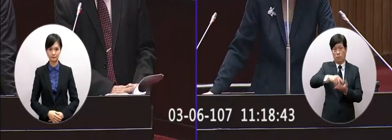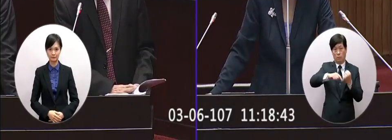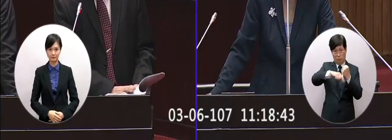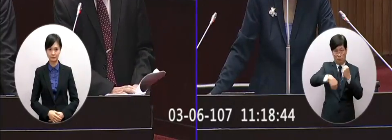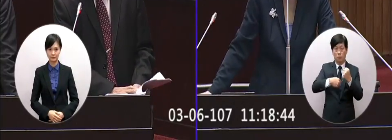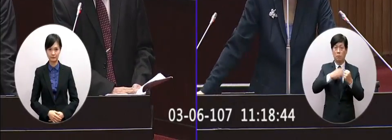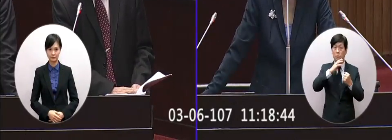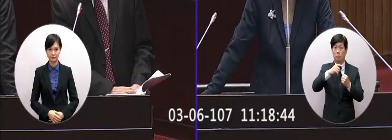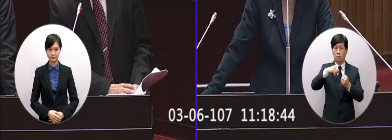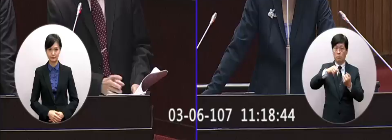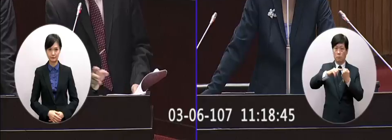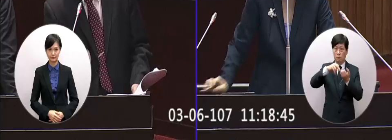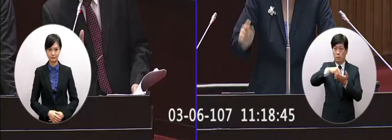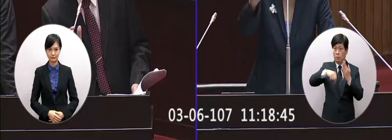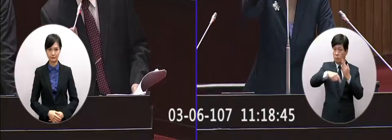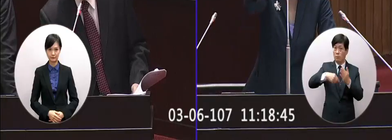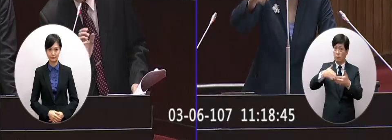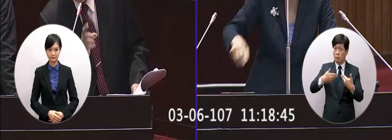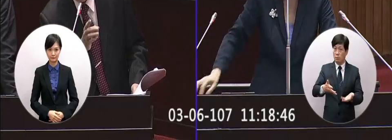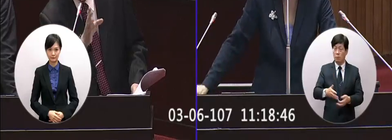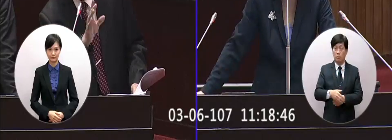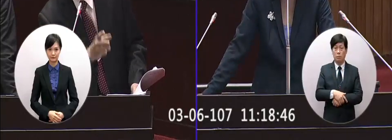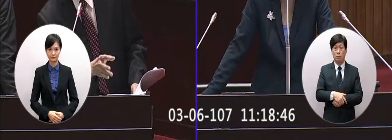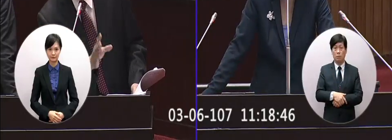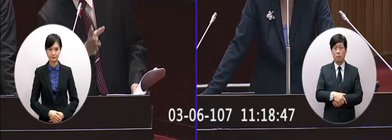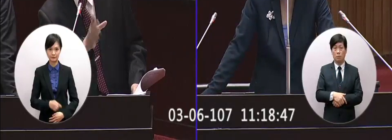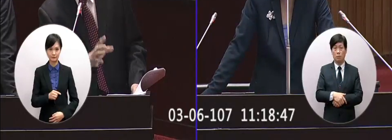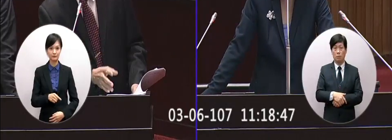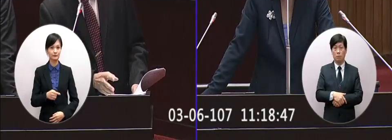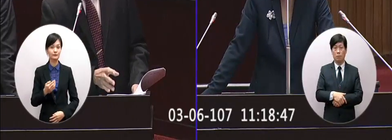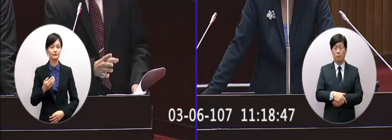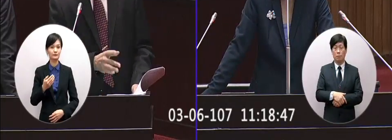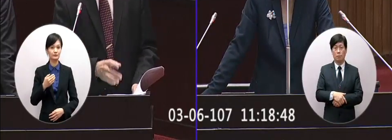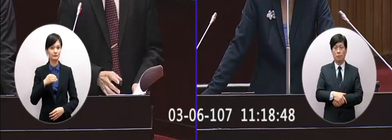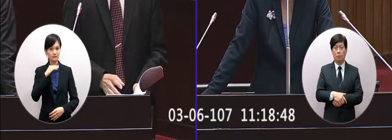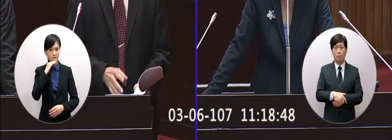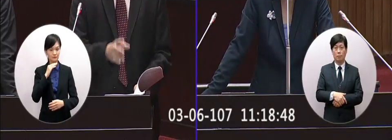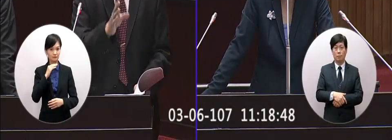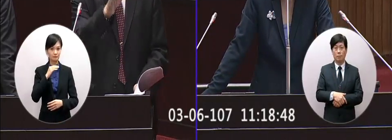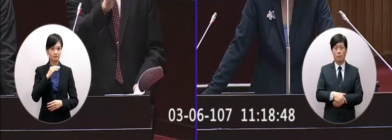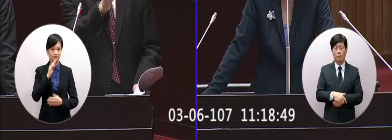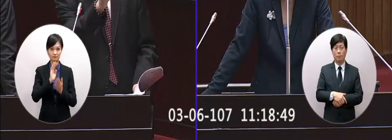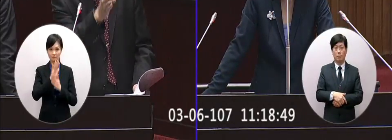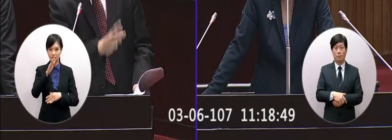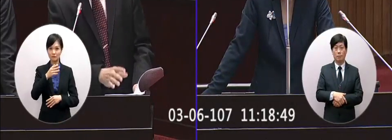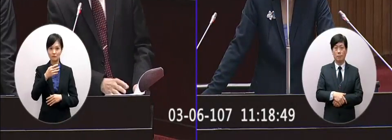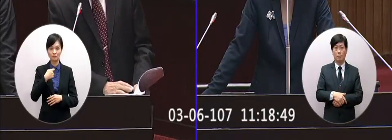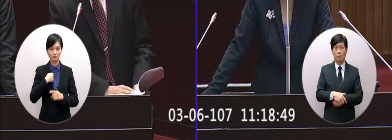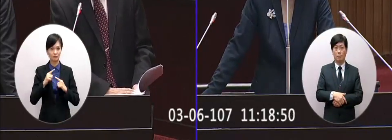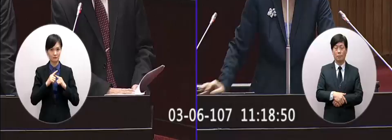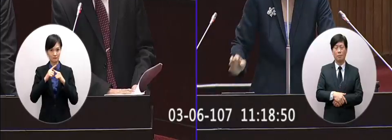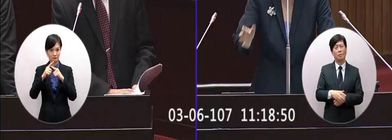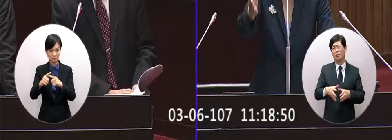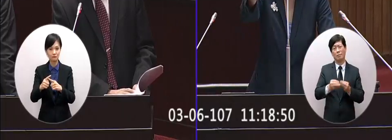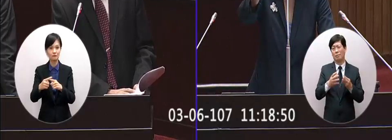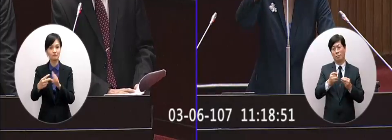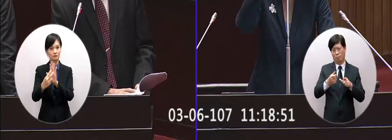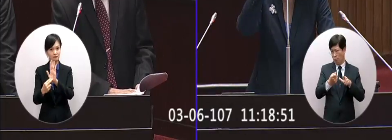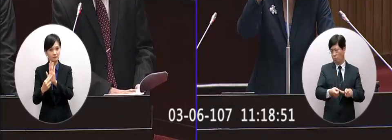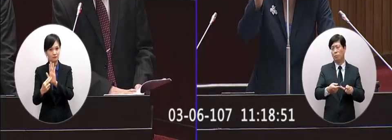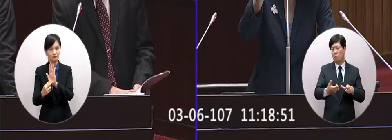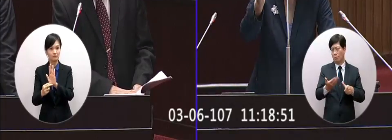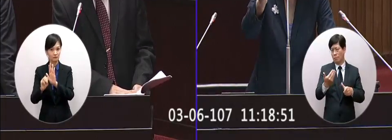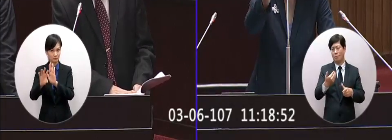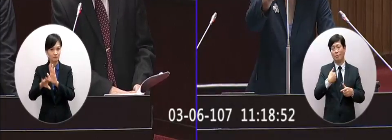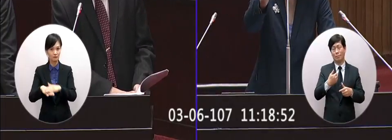边来，依法来送到我们立法院来？要不要？你要不要 这 当场做出承诺嘛？ 这个早晨我跟委再说明一下。 啊， 找个时间我到委员办公室。 你不用，这个是公开政策，